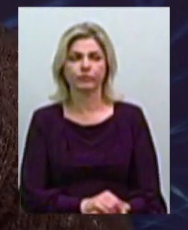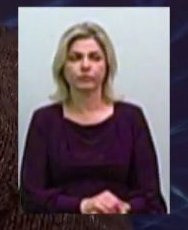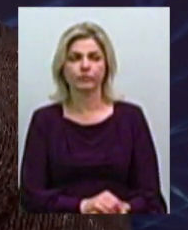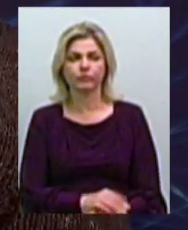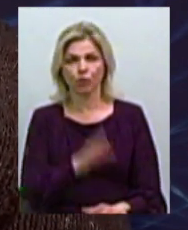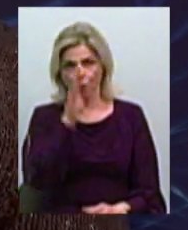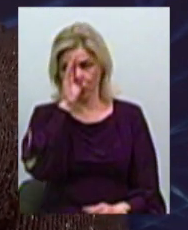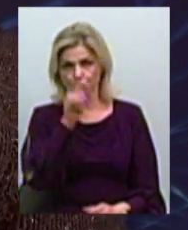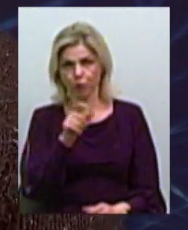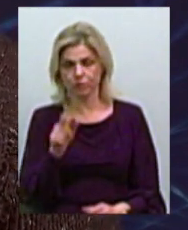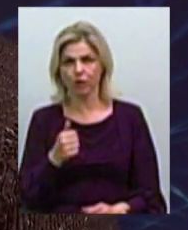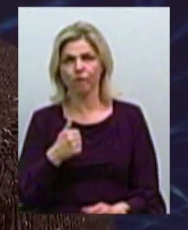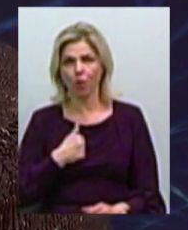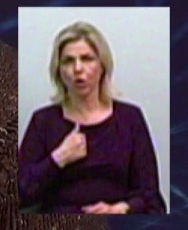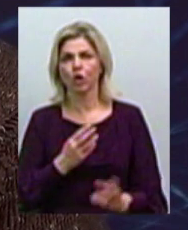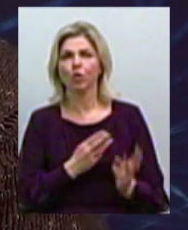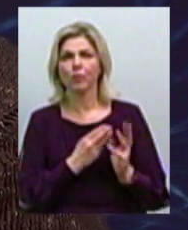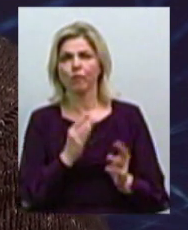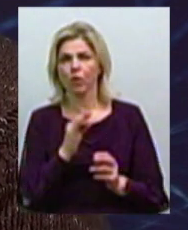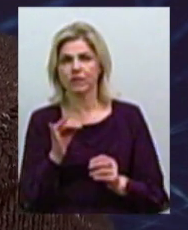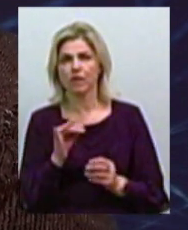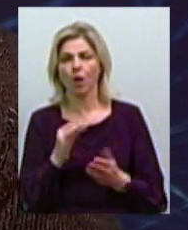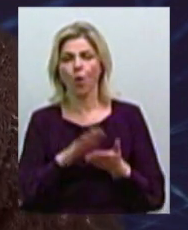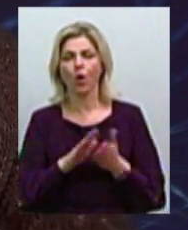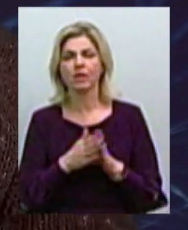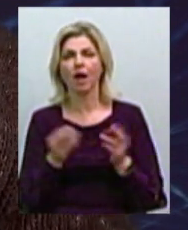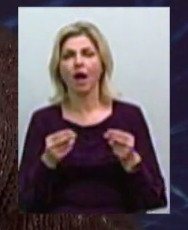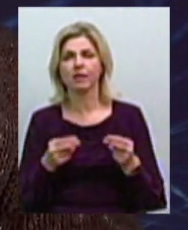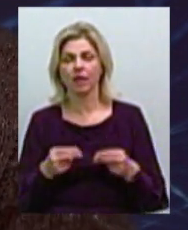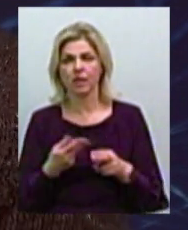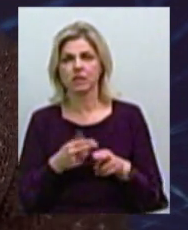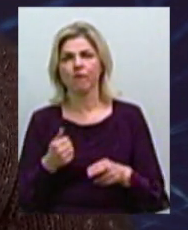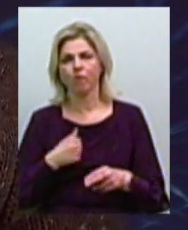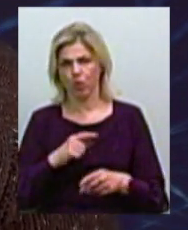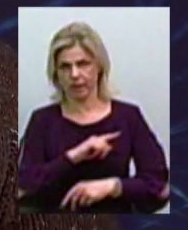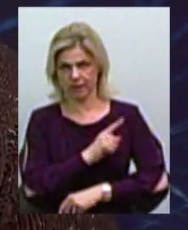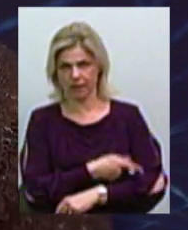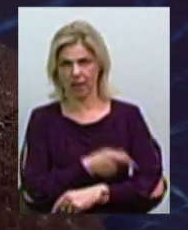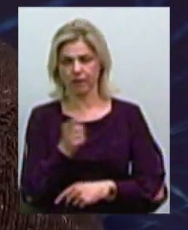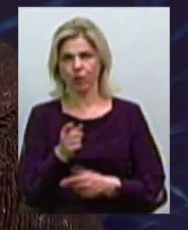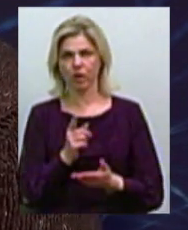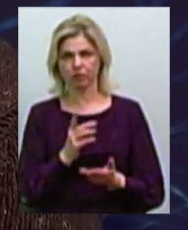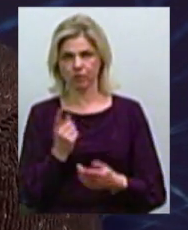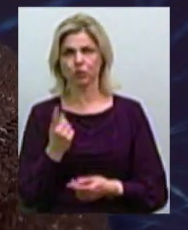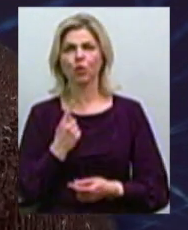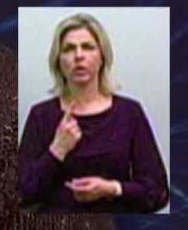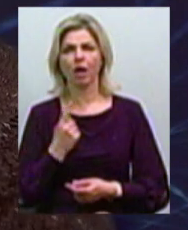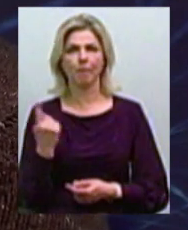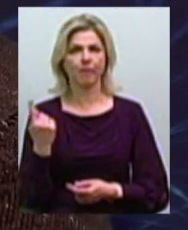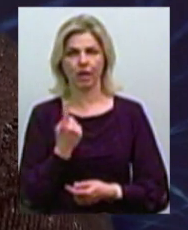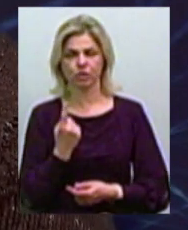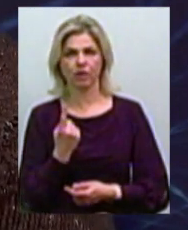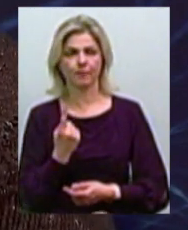хлопці, зрозуміло, да, воїни, добровольці, контрактники – це Збройні Сили. Вони тримають периметр, вони стоять на перші,